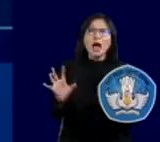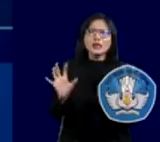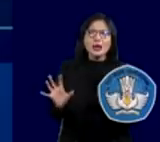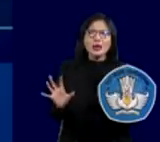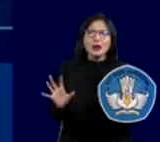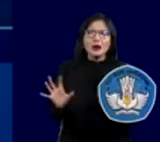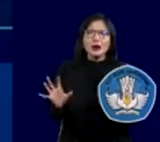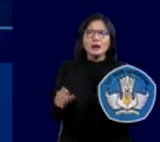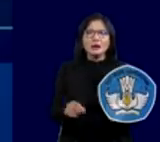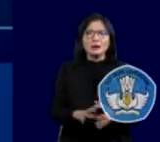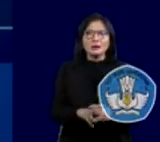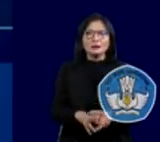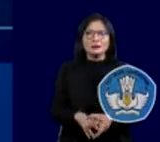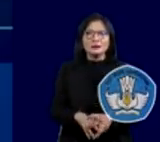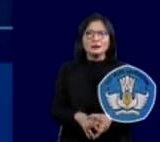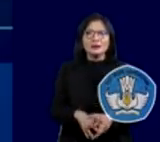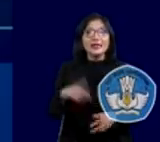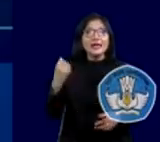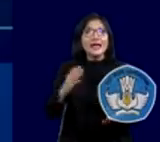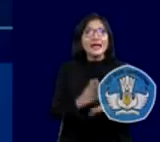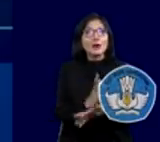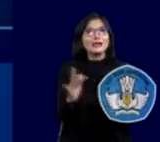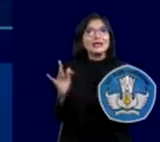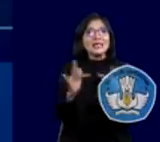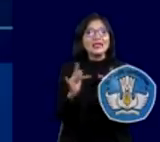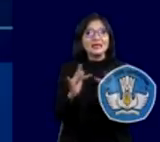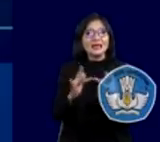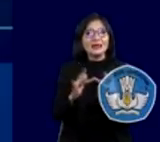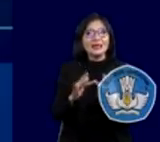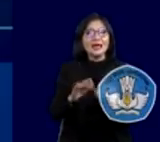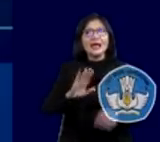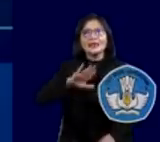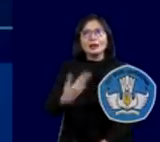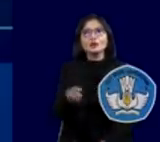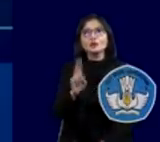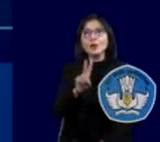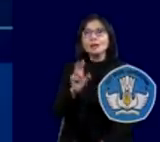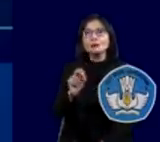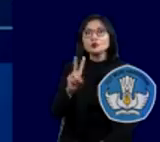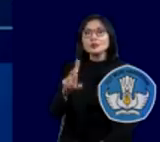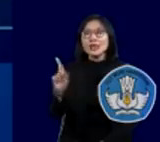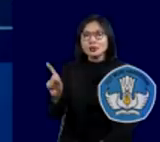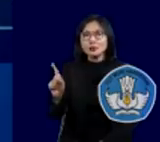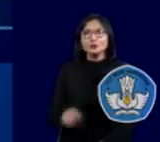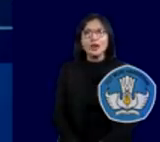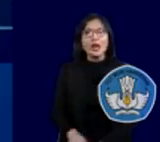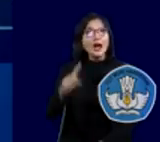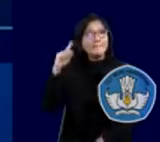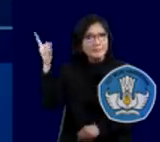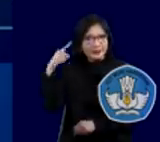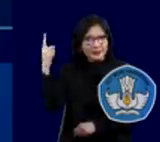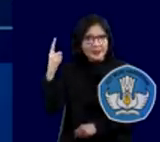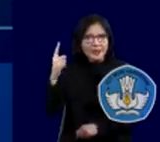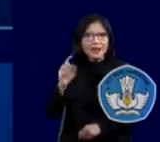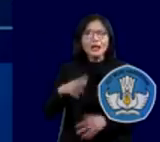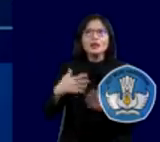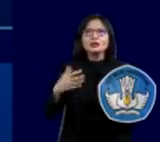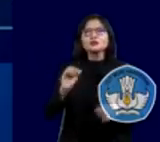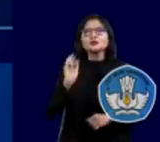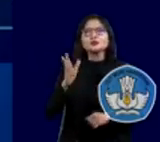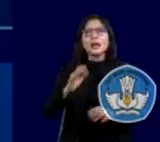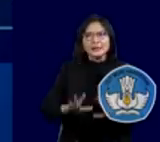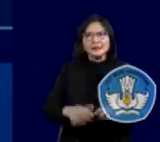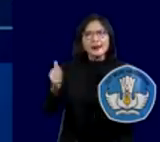dilakukan secara online di tahun 2021. Pemerintah telah mempersiapkan bagi